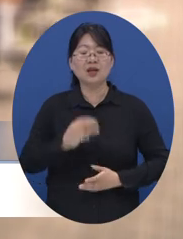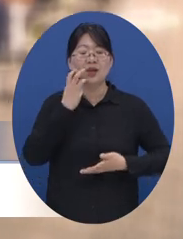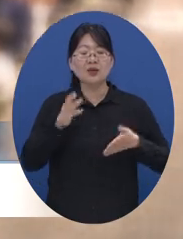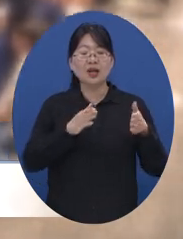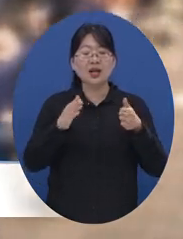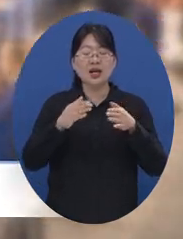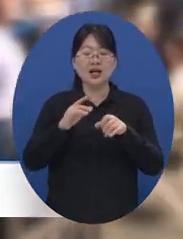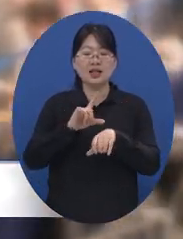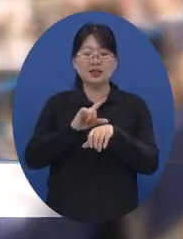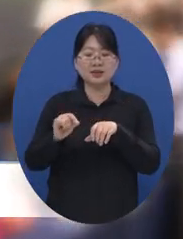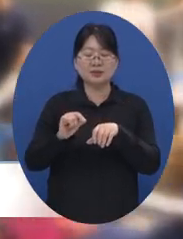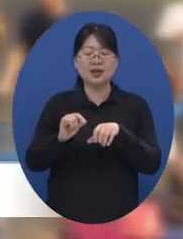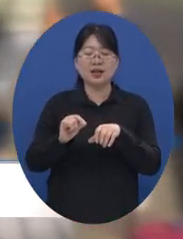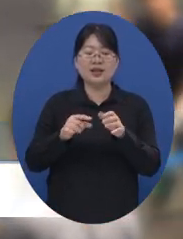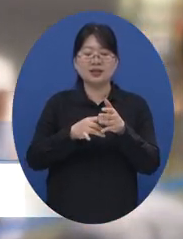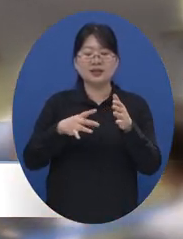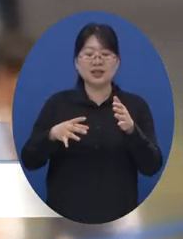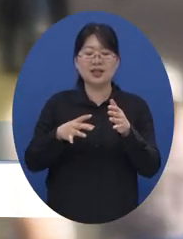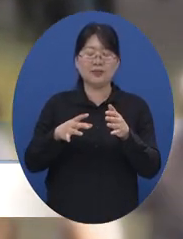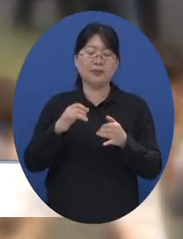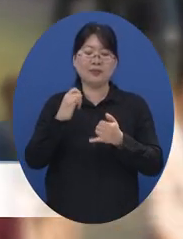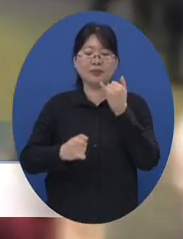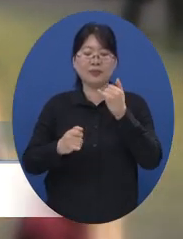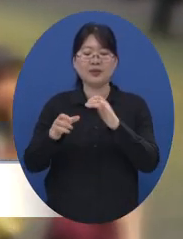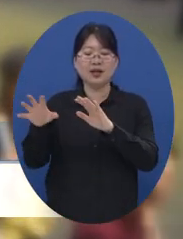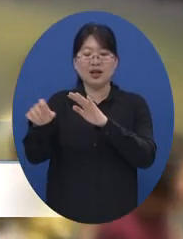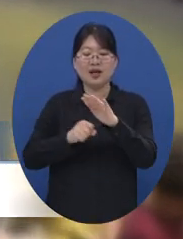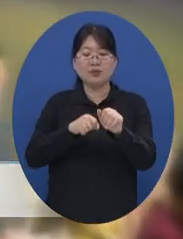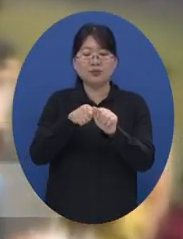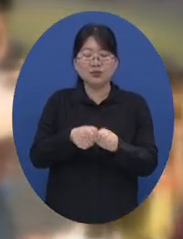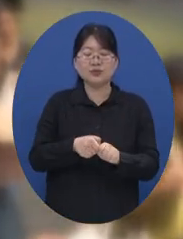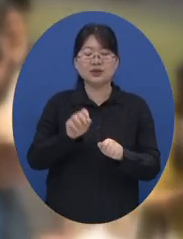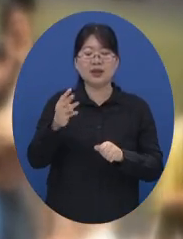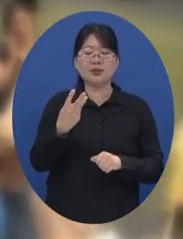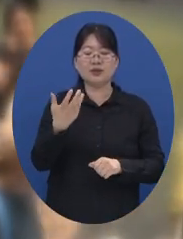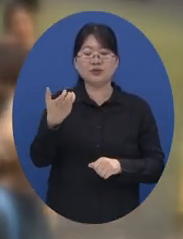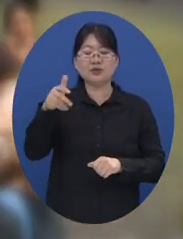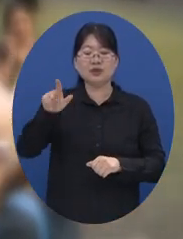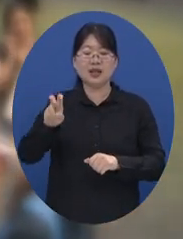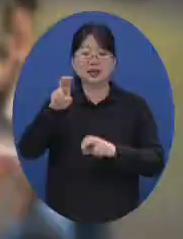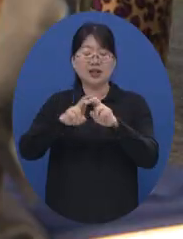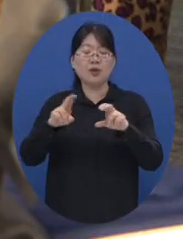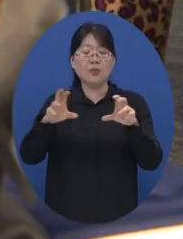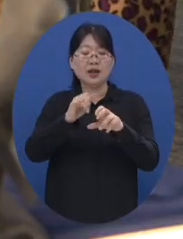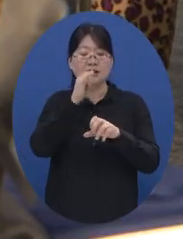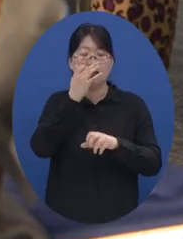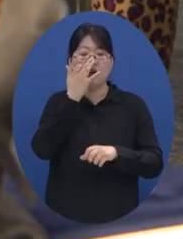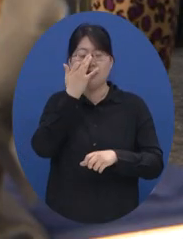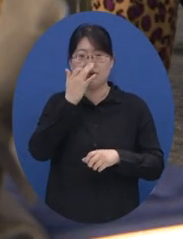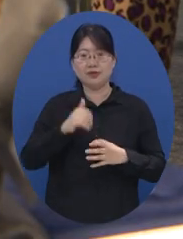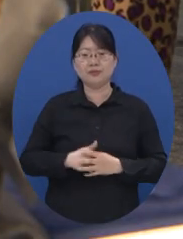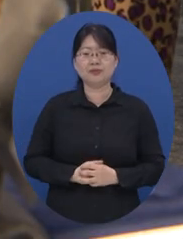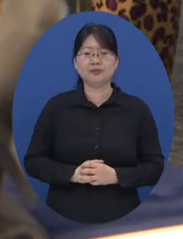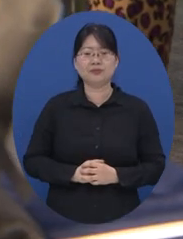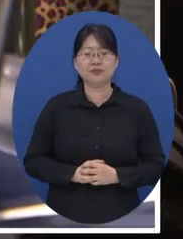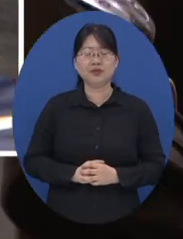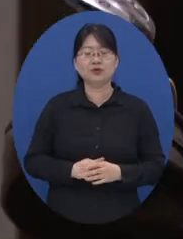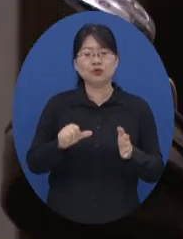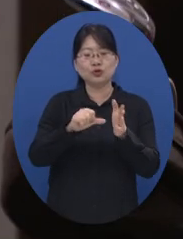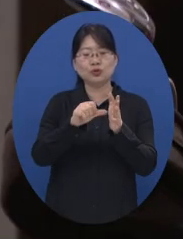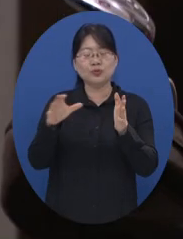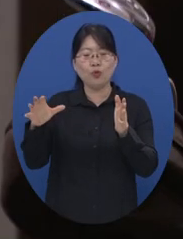경기도가 지방세 고액 체납자로부터 압류한 물품 490점이 한자리에 모였습니다. 샤넬과 루이비통 가방부터 롤렉스